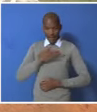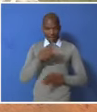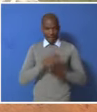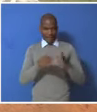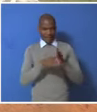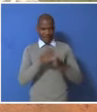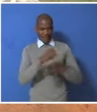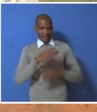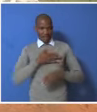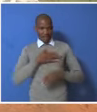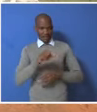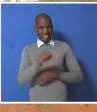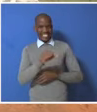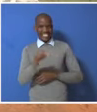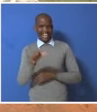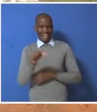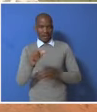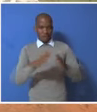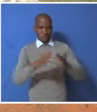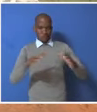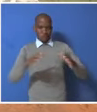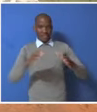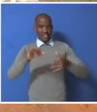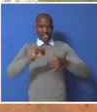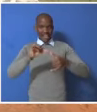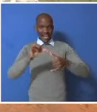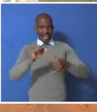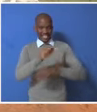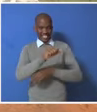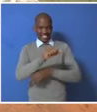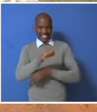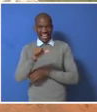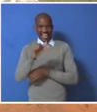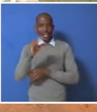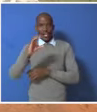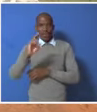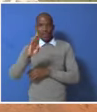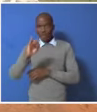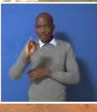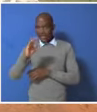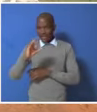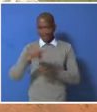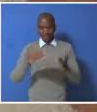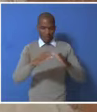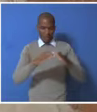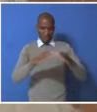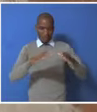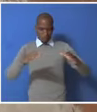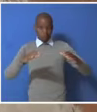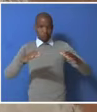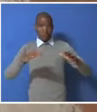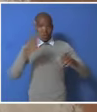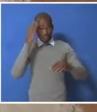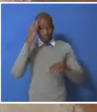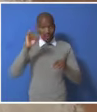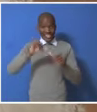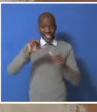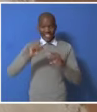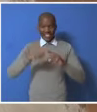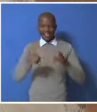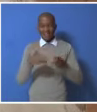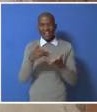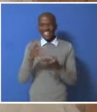biogas dome ya 10 cubic era bare e heta selekanyo baka kere go disaese